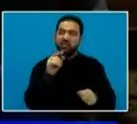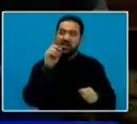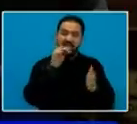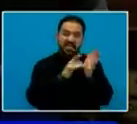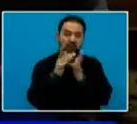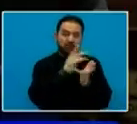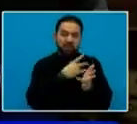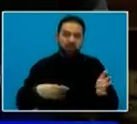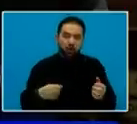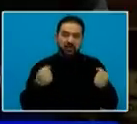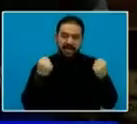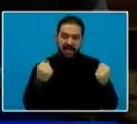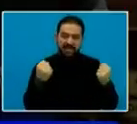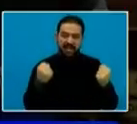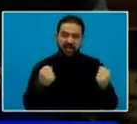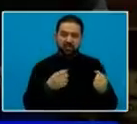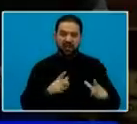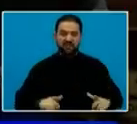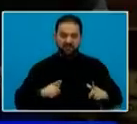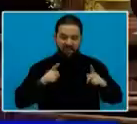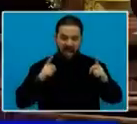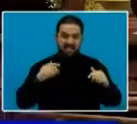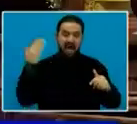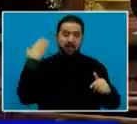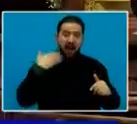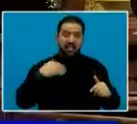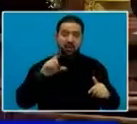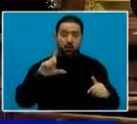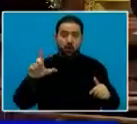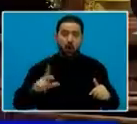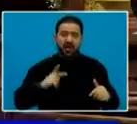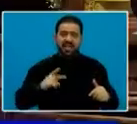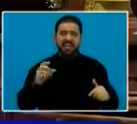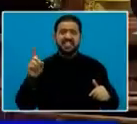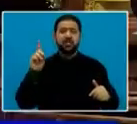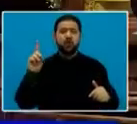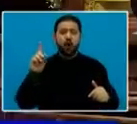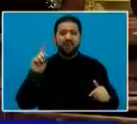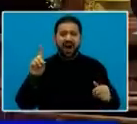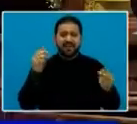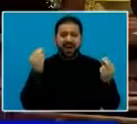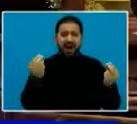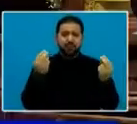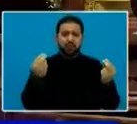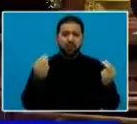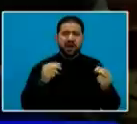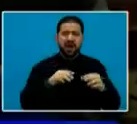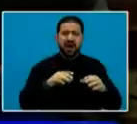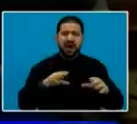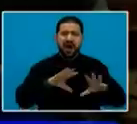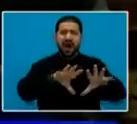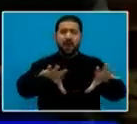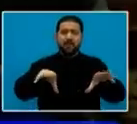întărește. Viața lor și martiriul lor este cea mai bună dovadă a împreună